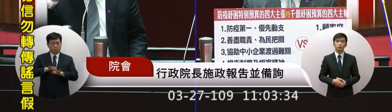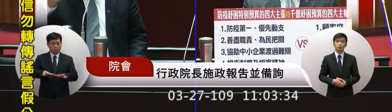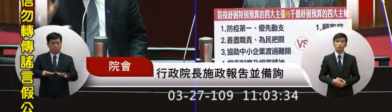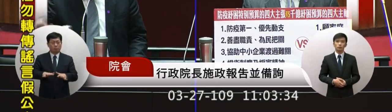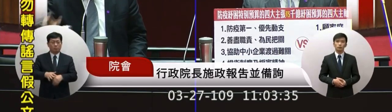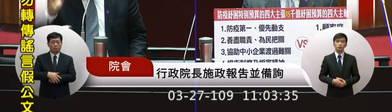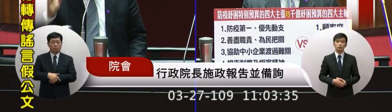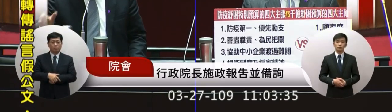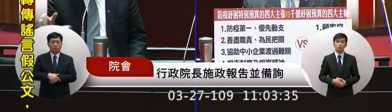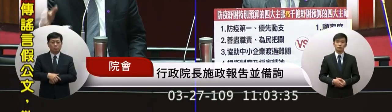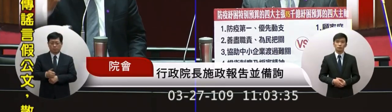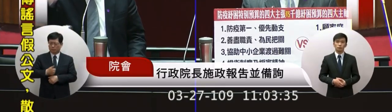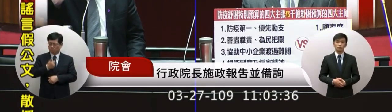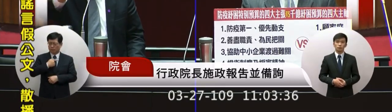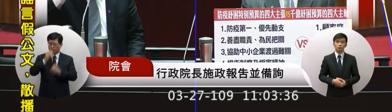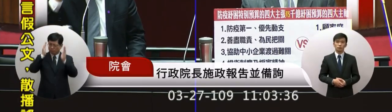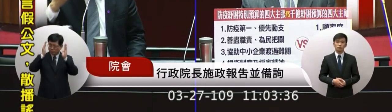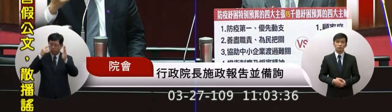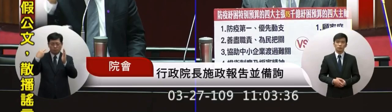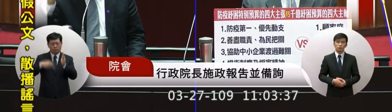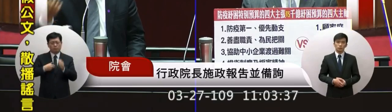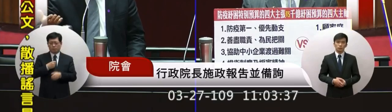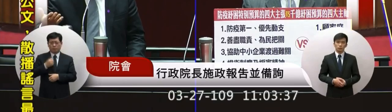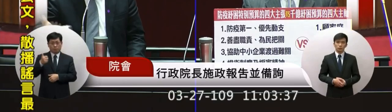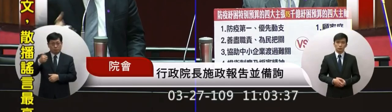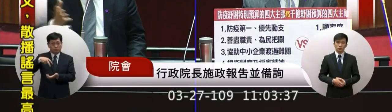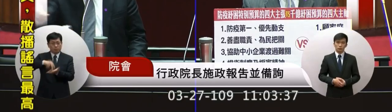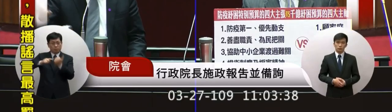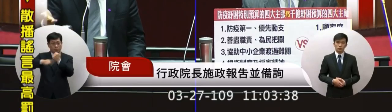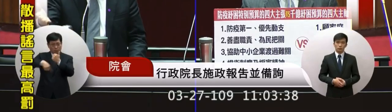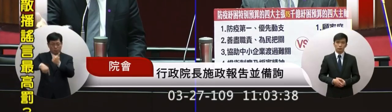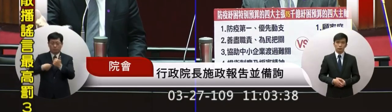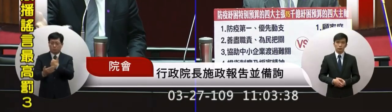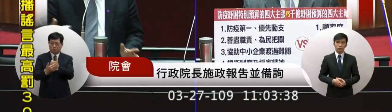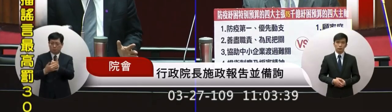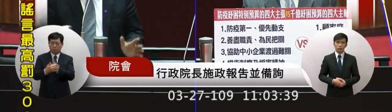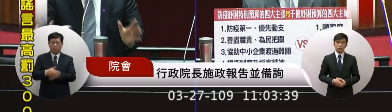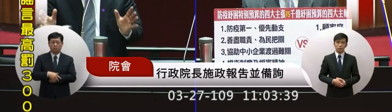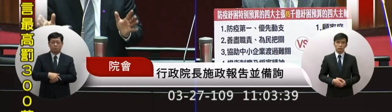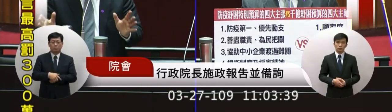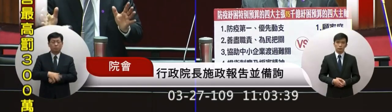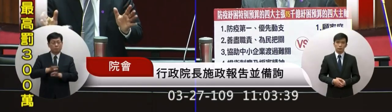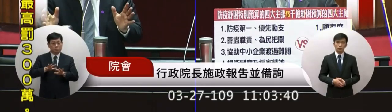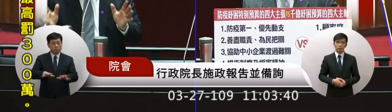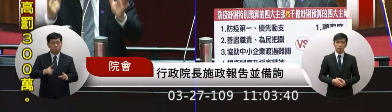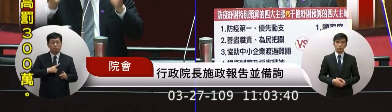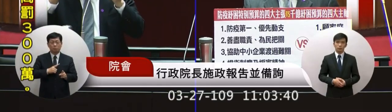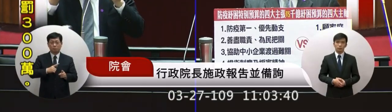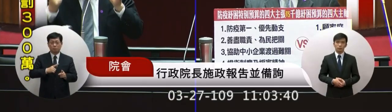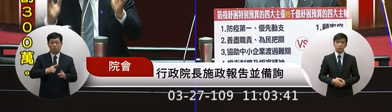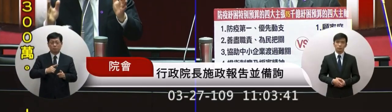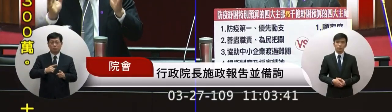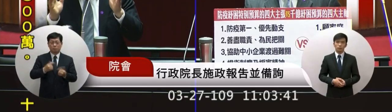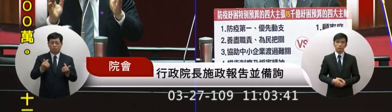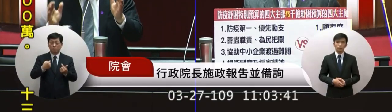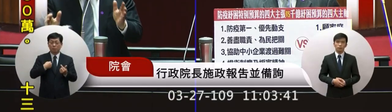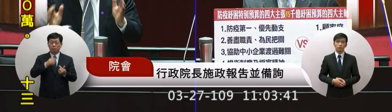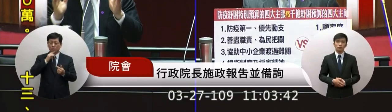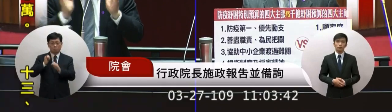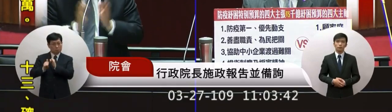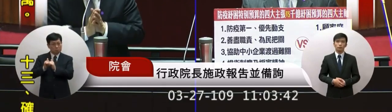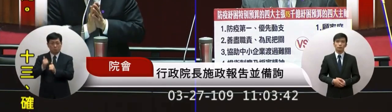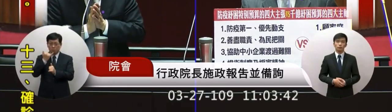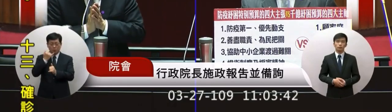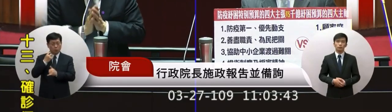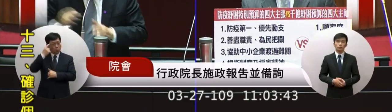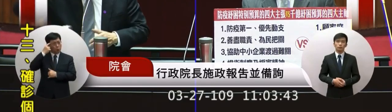正足有心啊，搁足感谢咱立法院足紧支持，所以即话之所以咱民众会